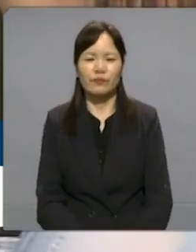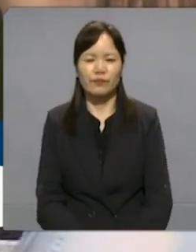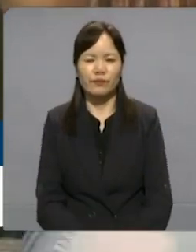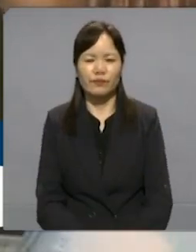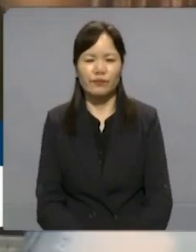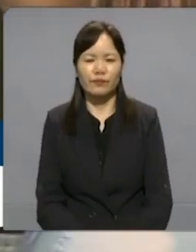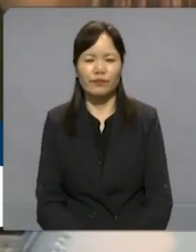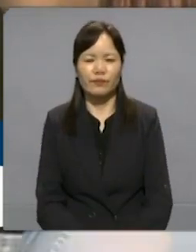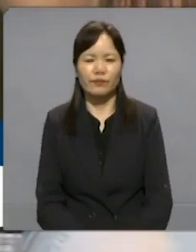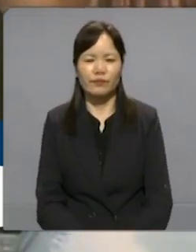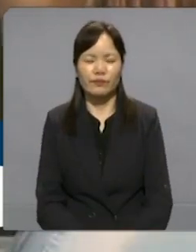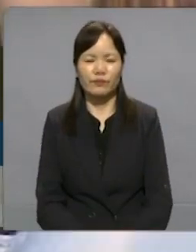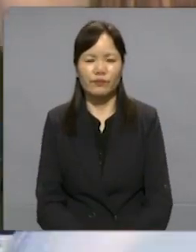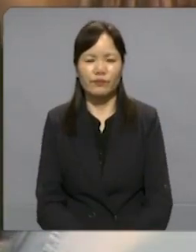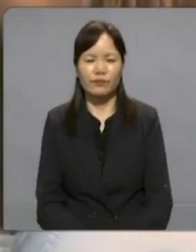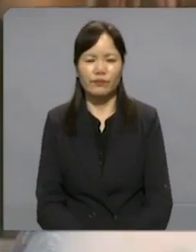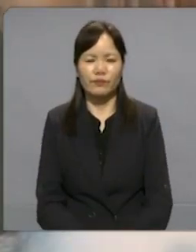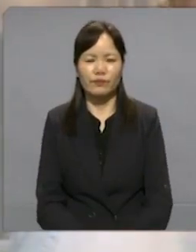거듭해서 사과 말씀 좀.